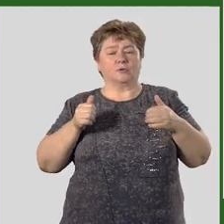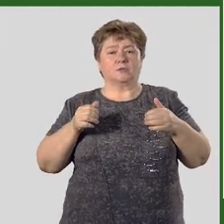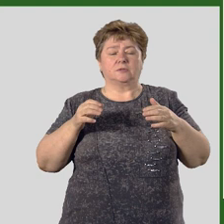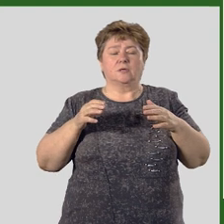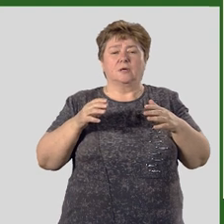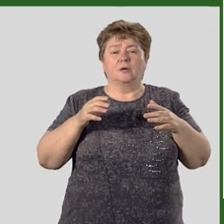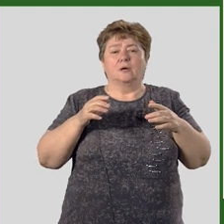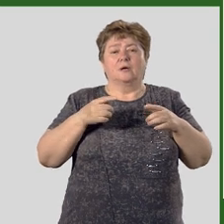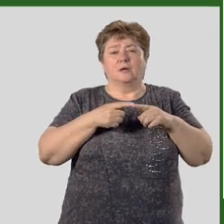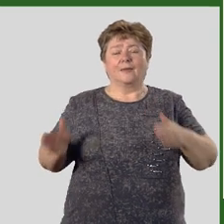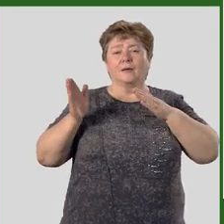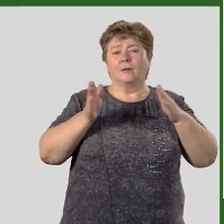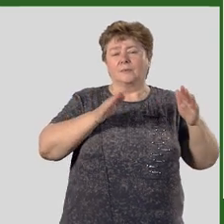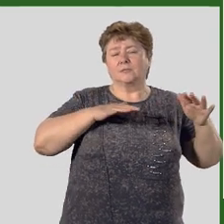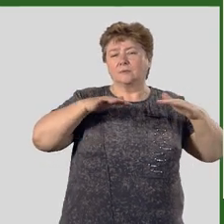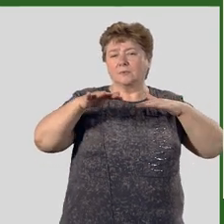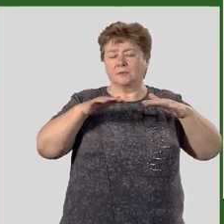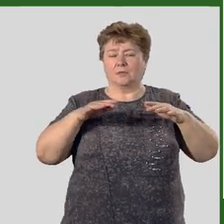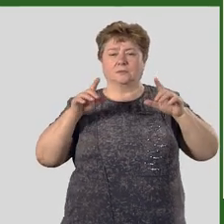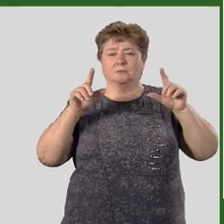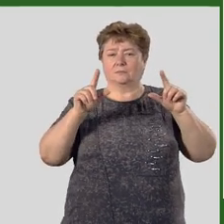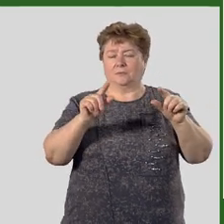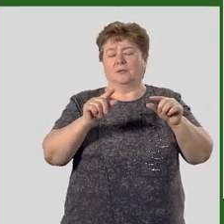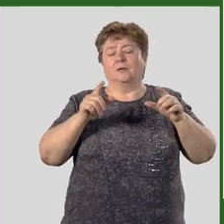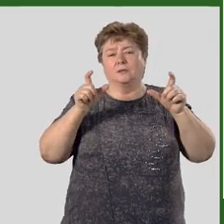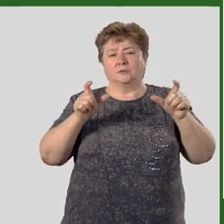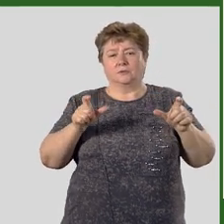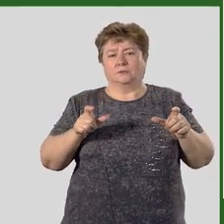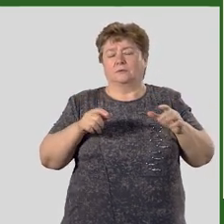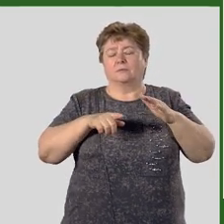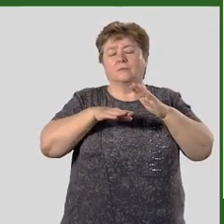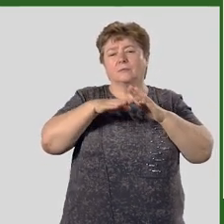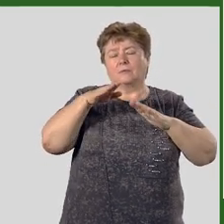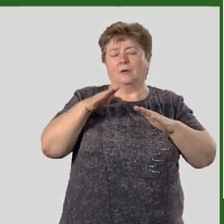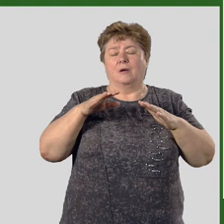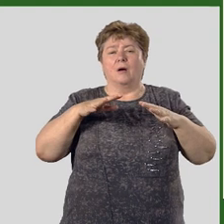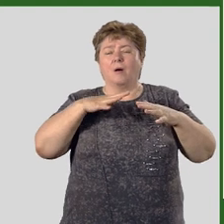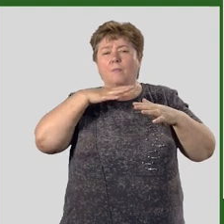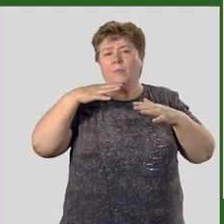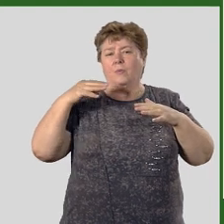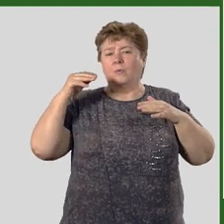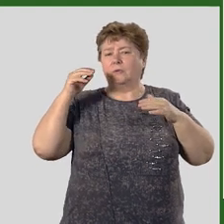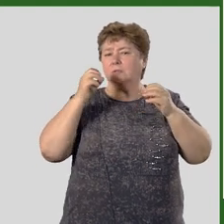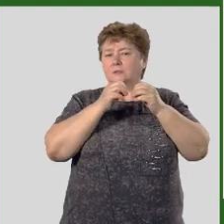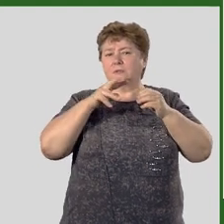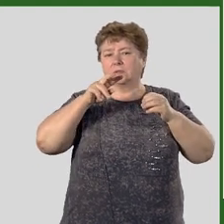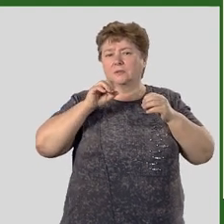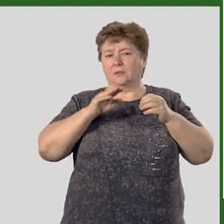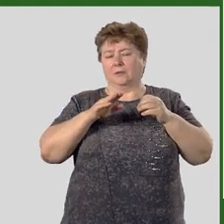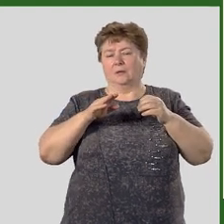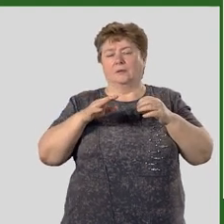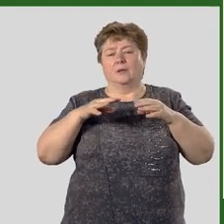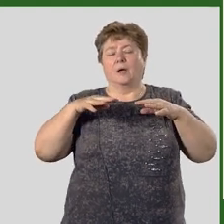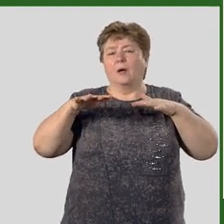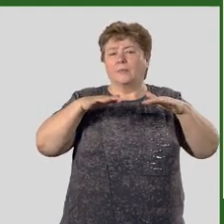процессов. Процесс миграции в Кыргызстане преобладает на протяжении многих десятилетий.